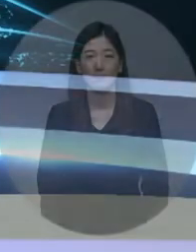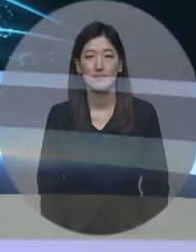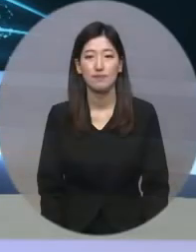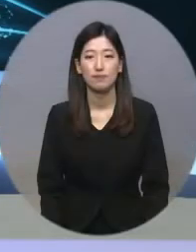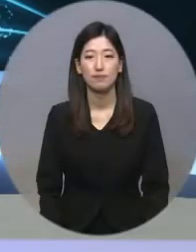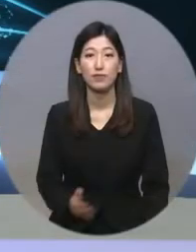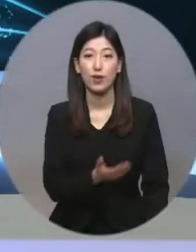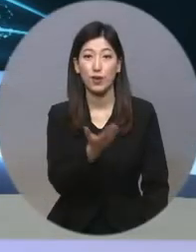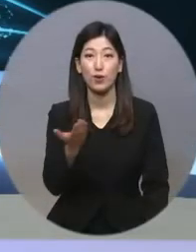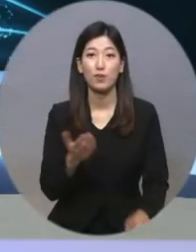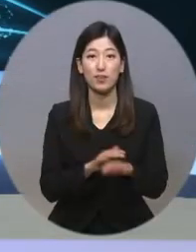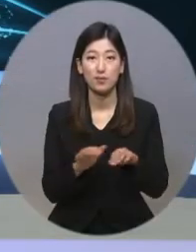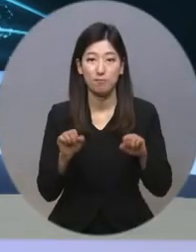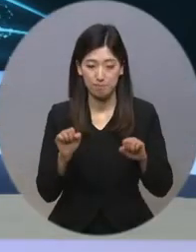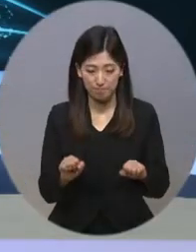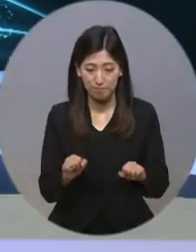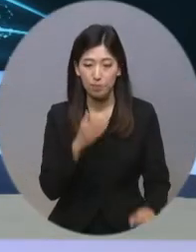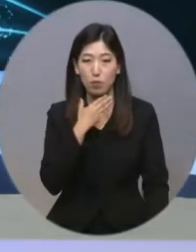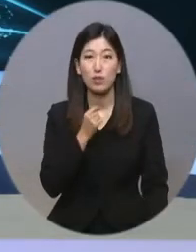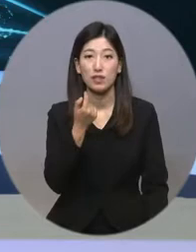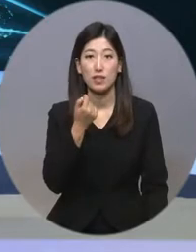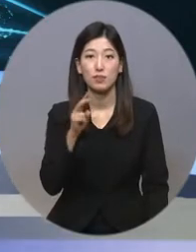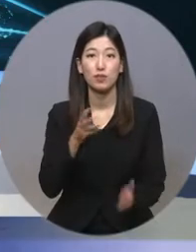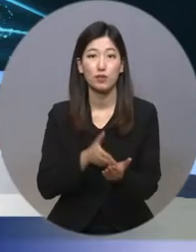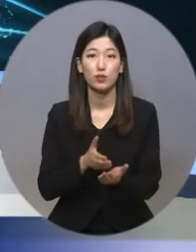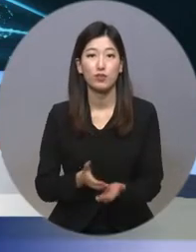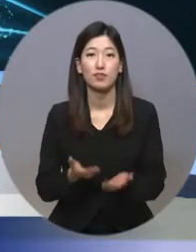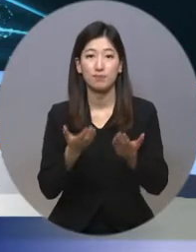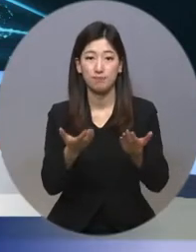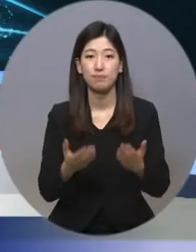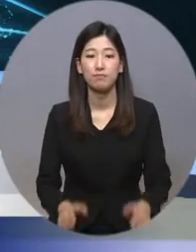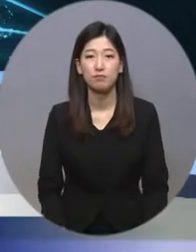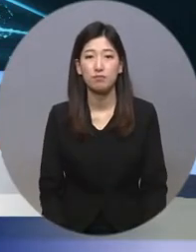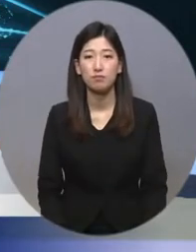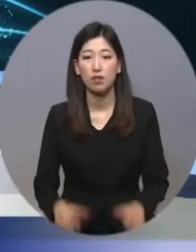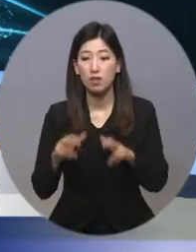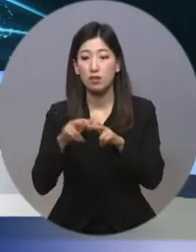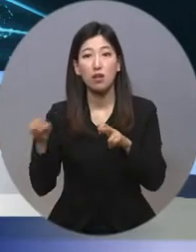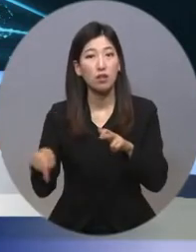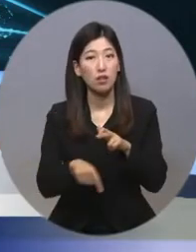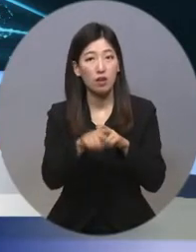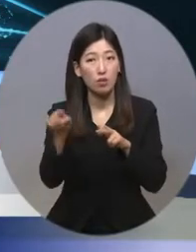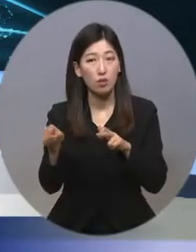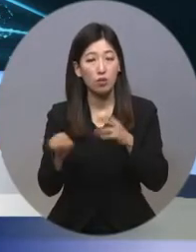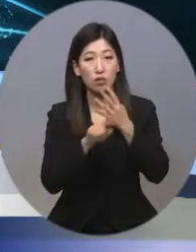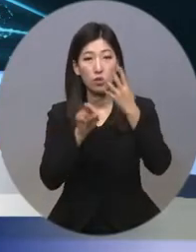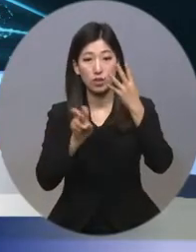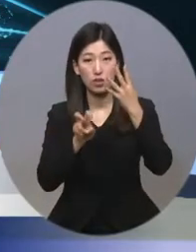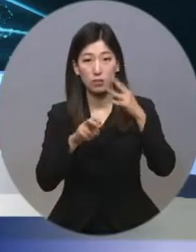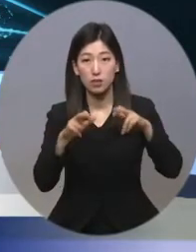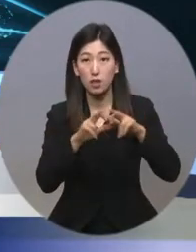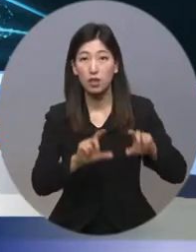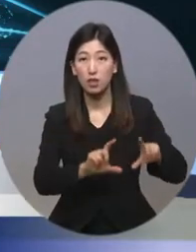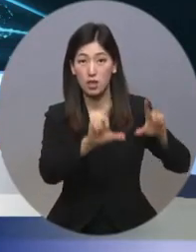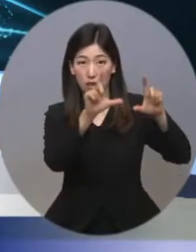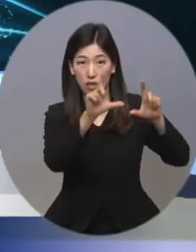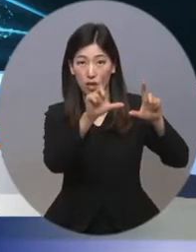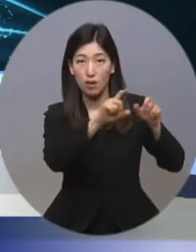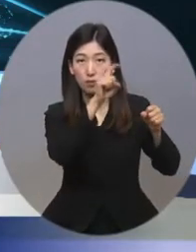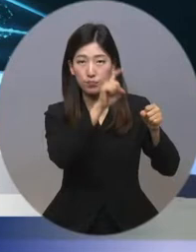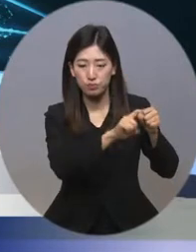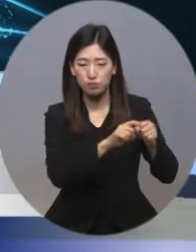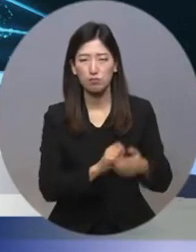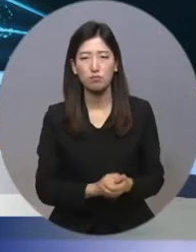시청자 여러분 안녕하십니까? 복지TV 뉴스입니다. 장애계가 오는 4월 20일 장애인의 날까지 장애인